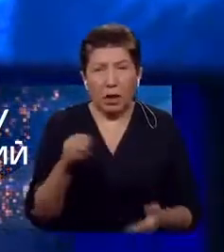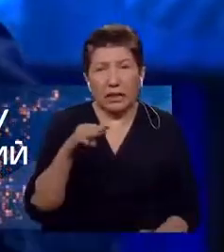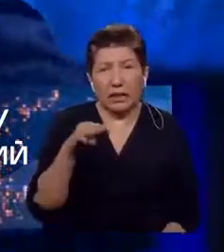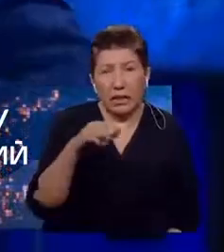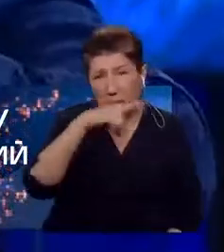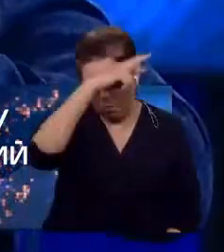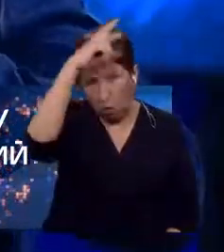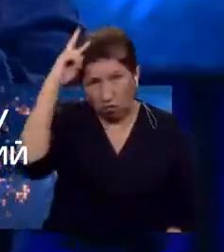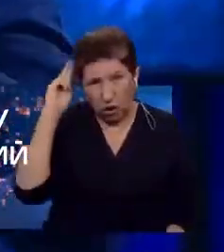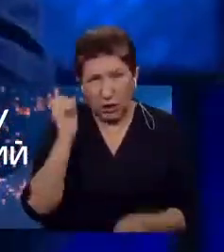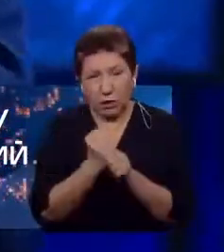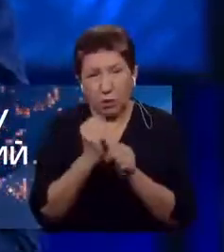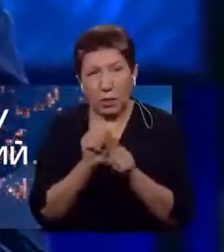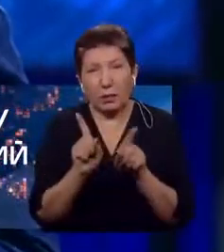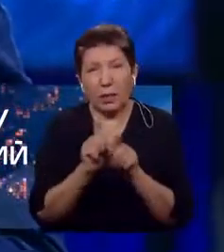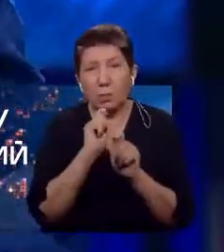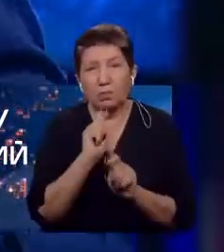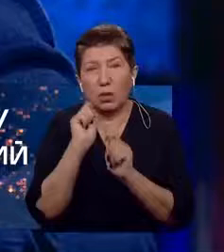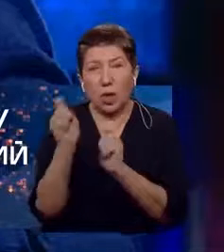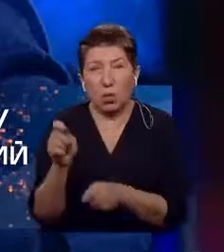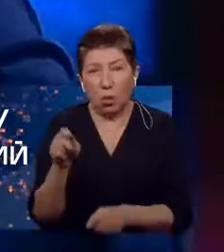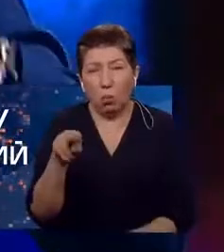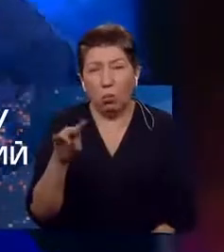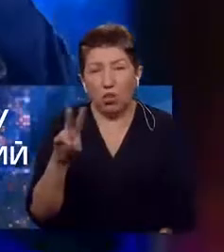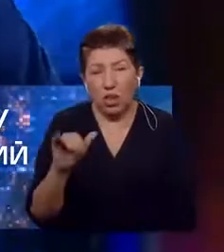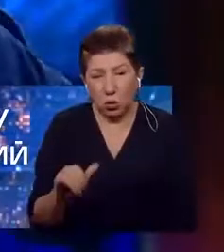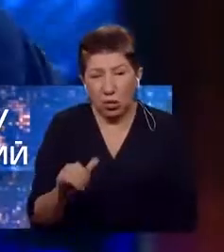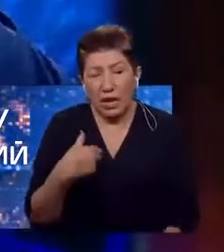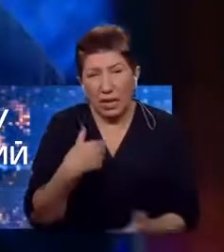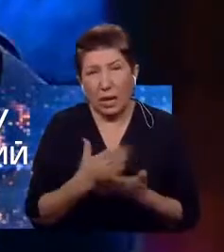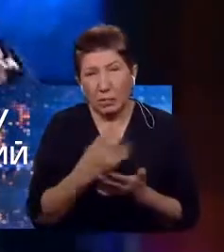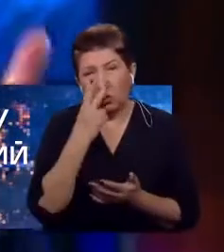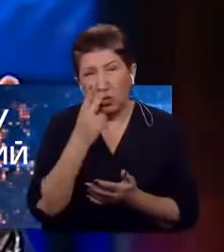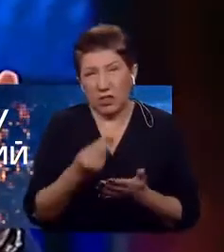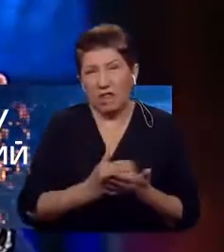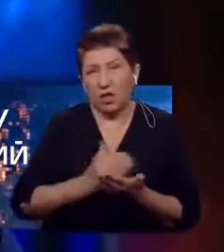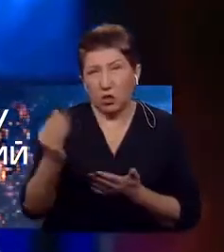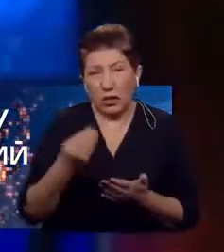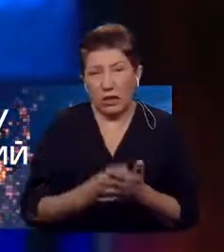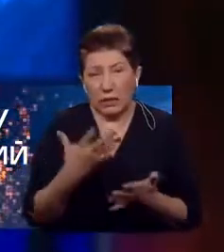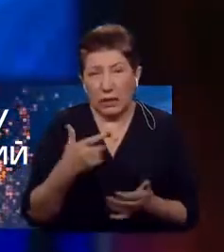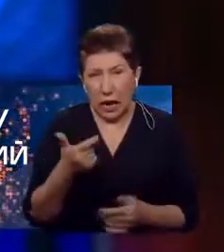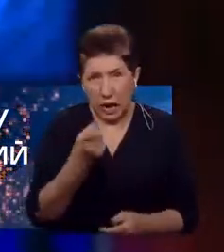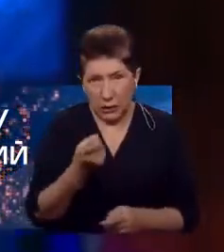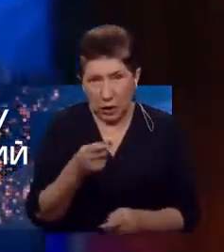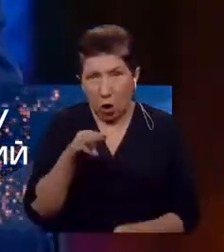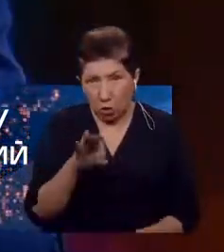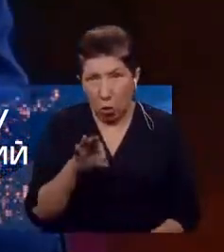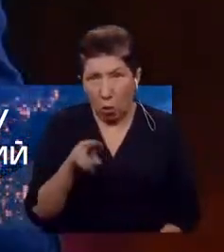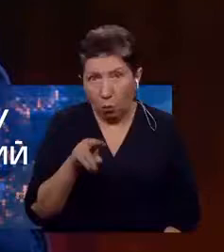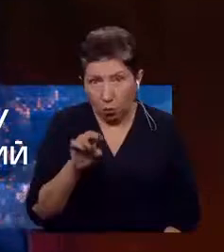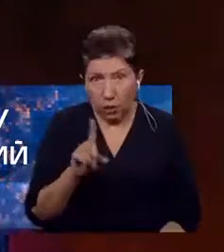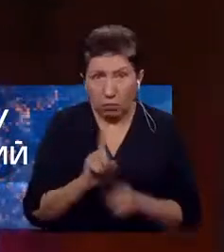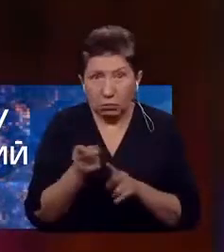Тимошенко зробили такий подарунок Путіну, я маю на увазі оці високі ціни на газ, то Путін мав дати